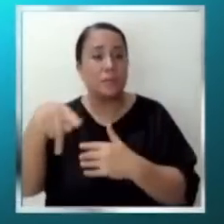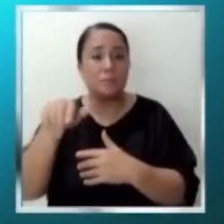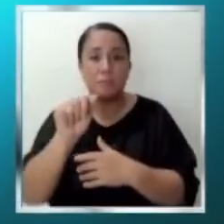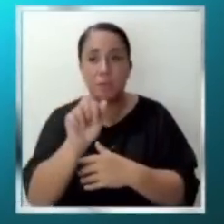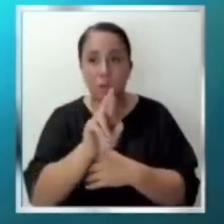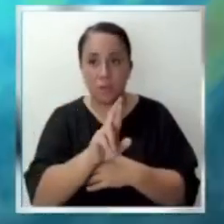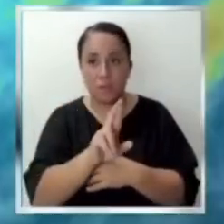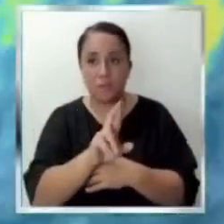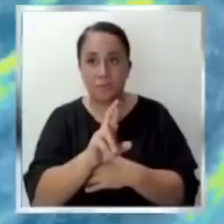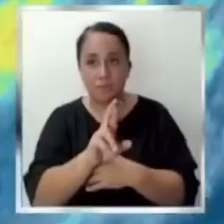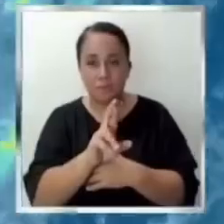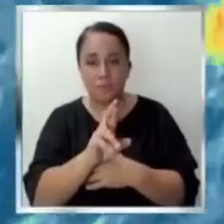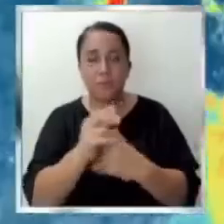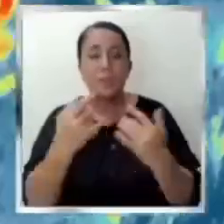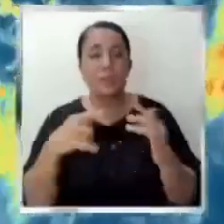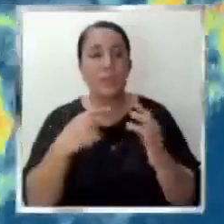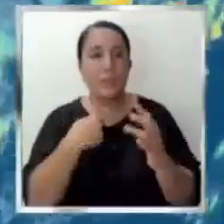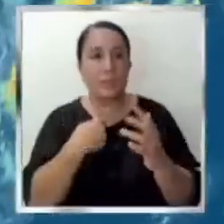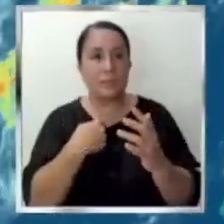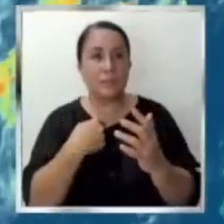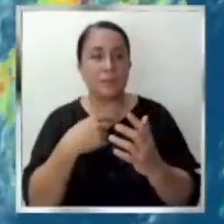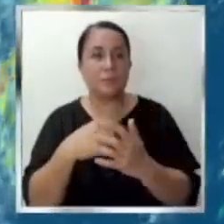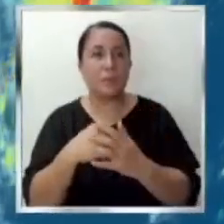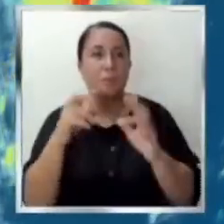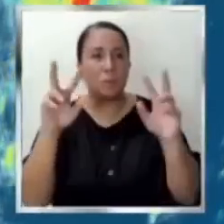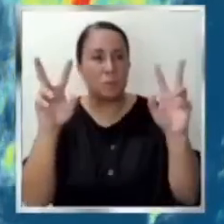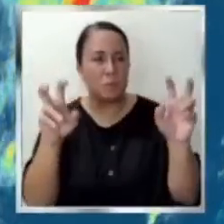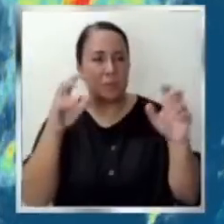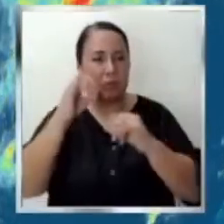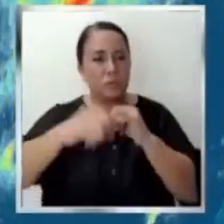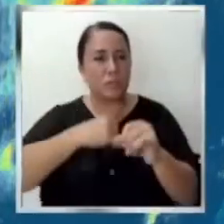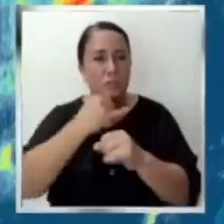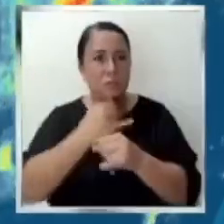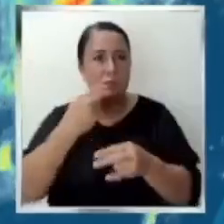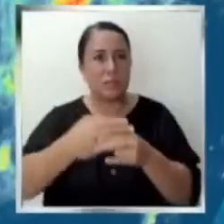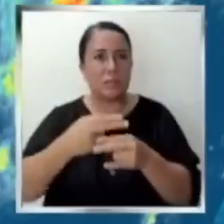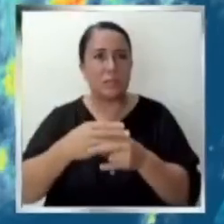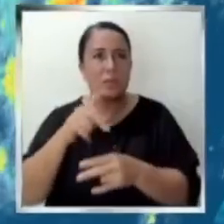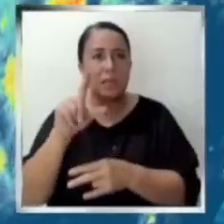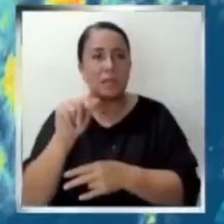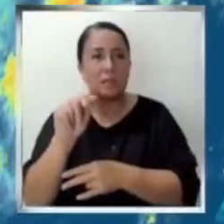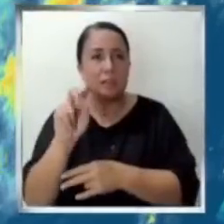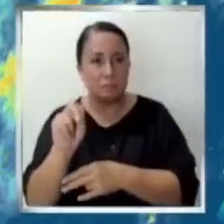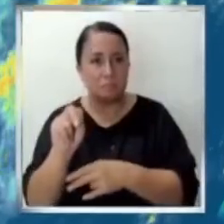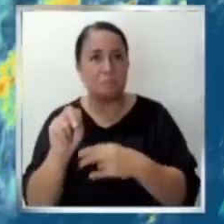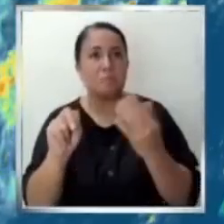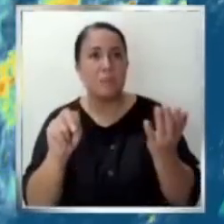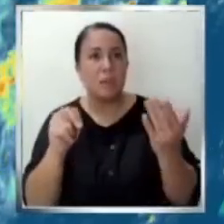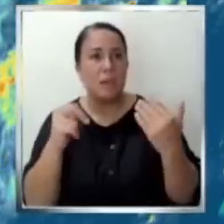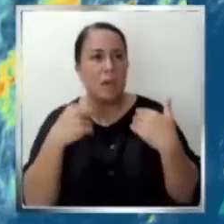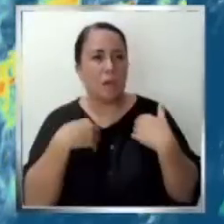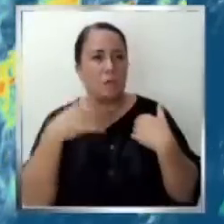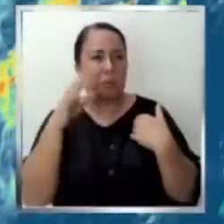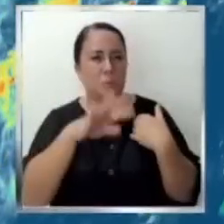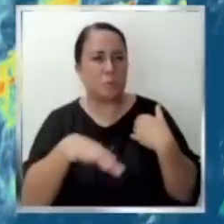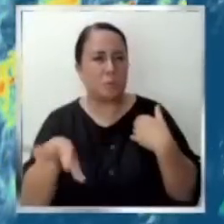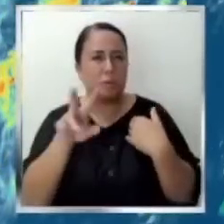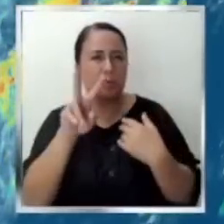Responsibility. Iyan ang tropical storm na may international name na Lan at huli itong nakita sa layong